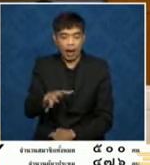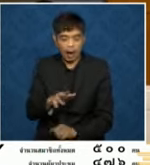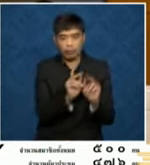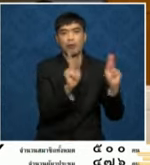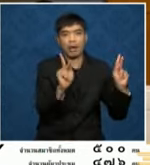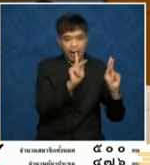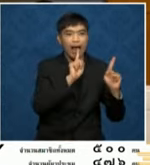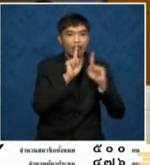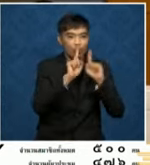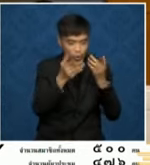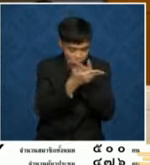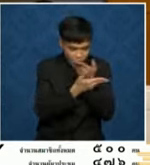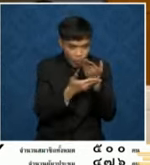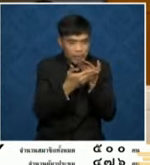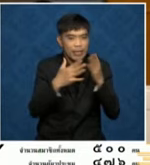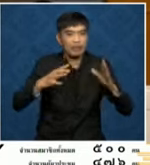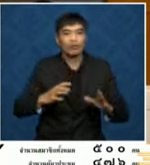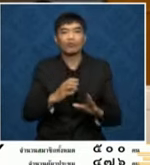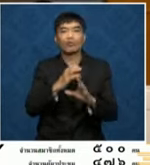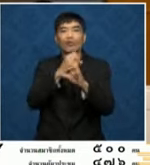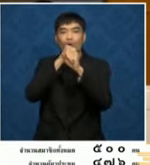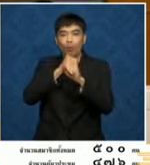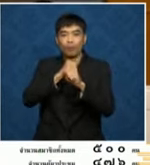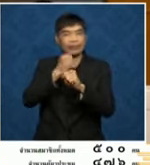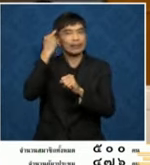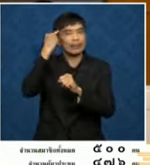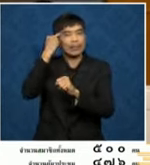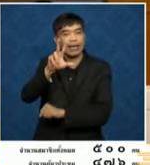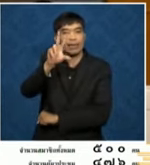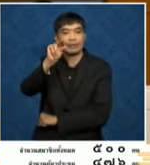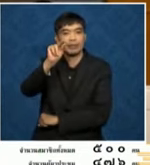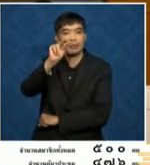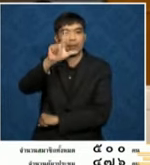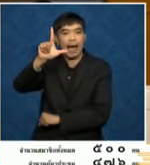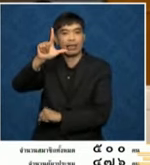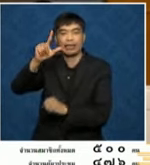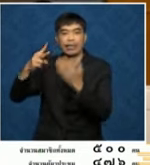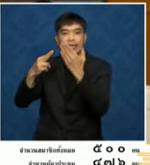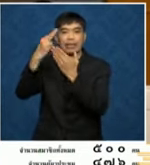ท้ายที่สุดครับเราจึงตัด30ล้านจาก50ล้านน